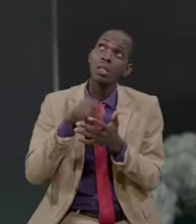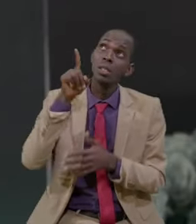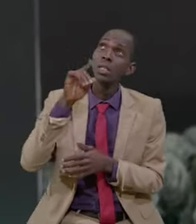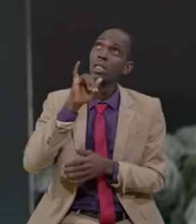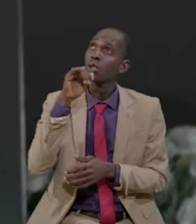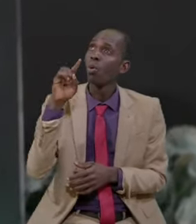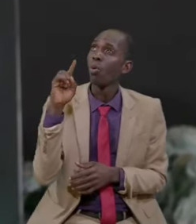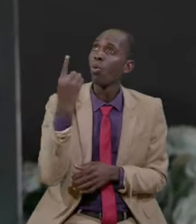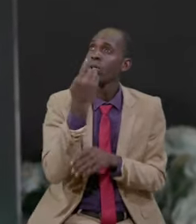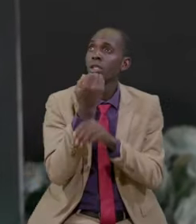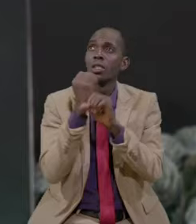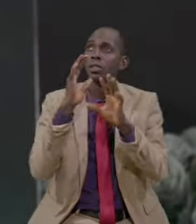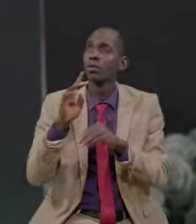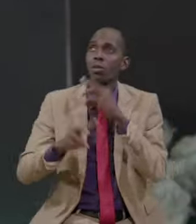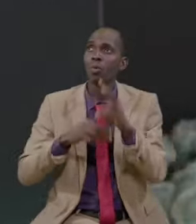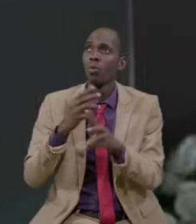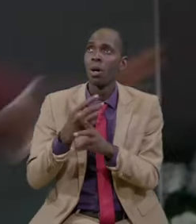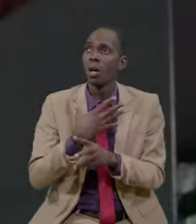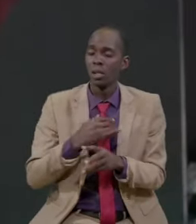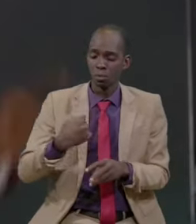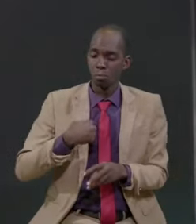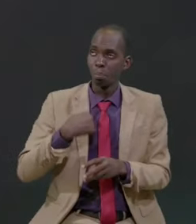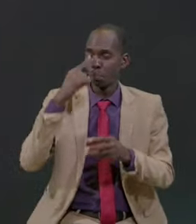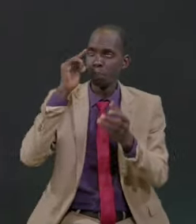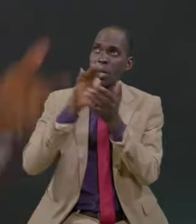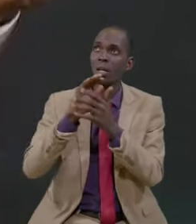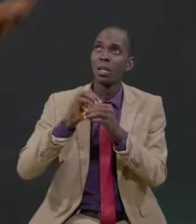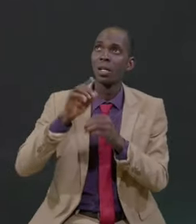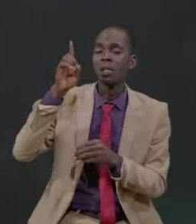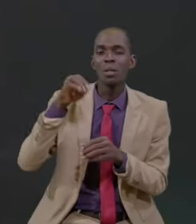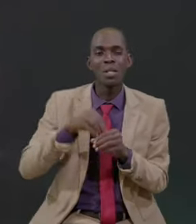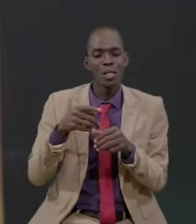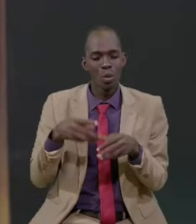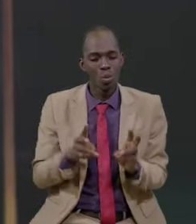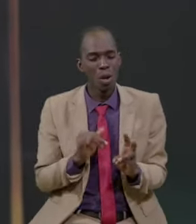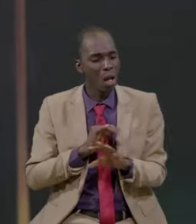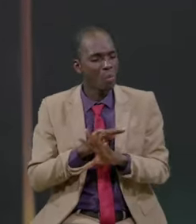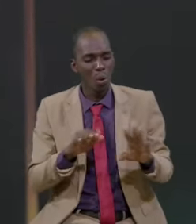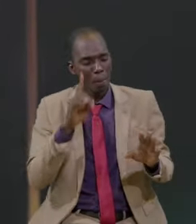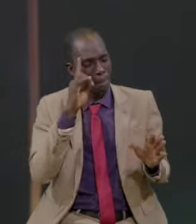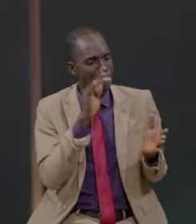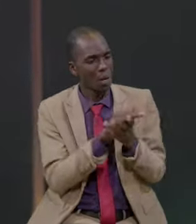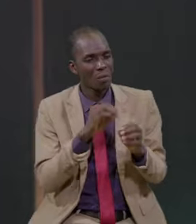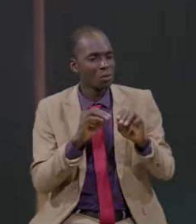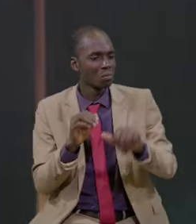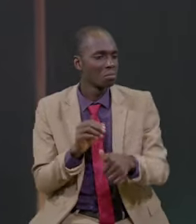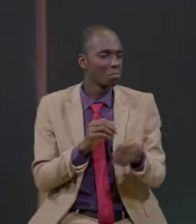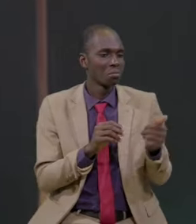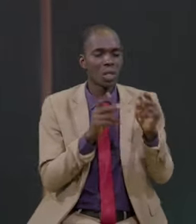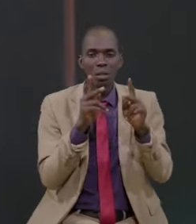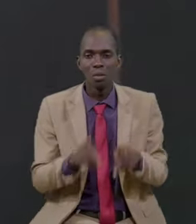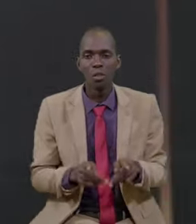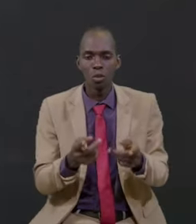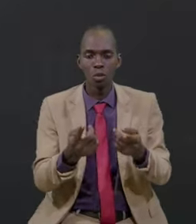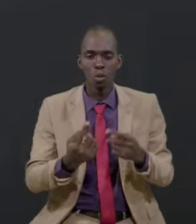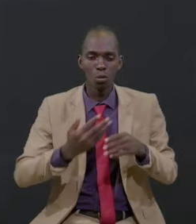monde, et je crois en lui, tel que je ne crois en personne d'autre. De tout